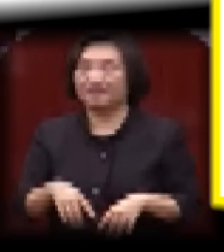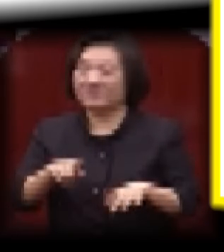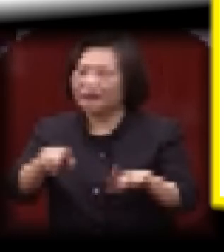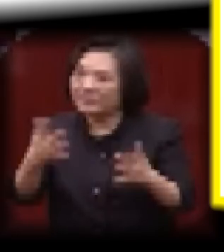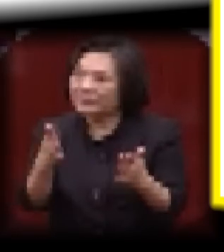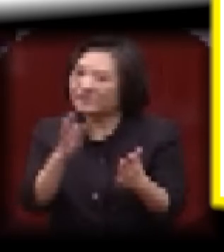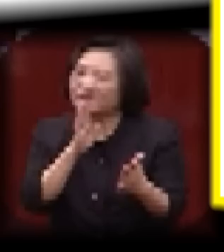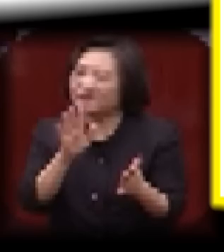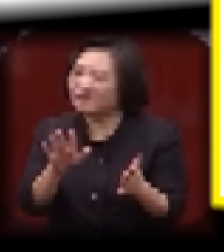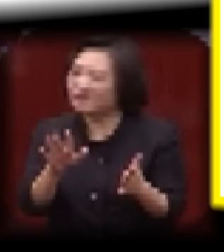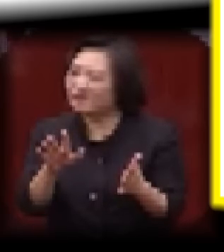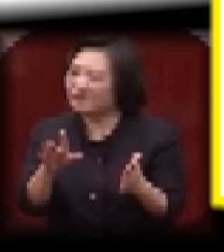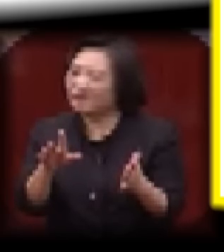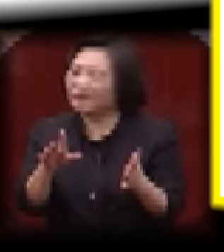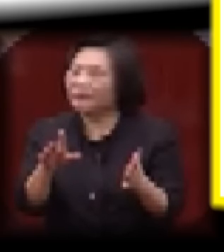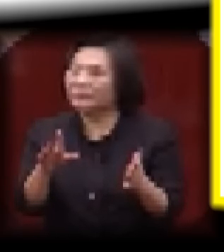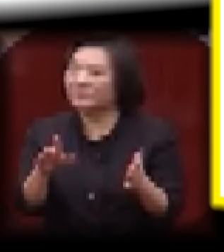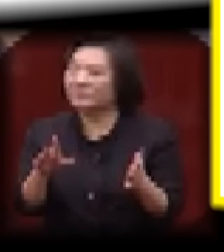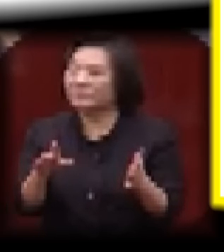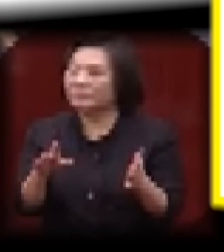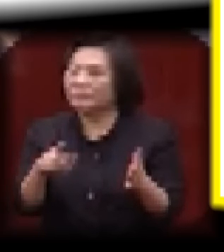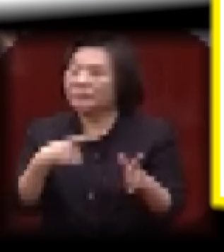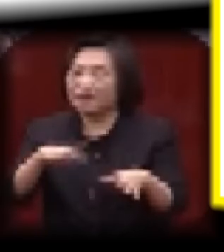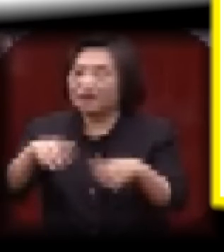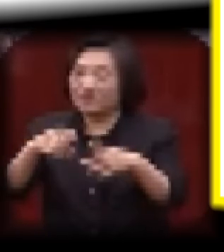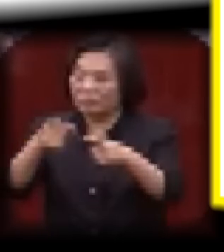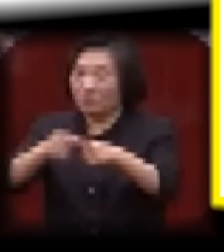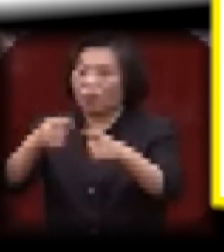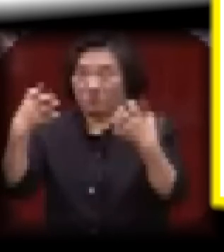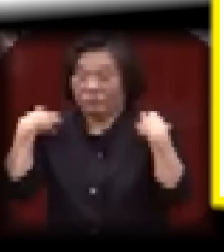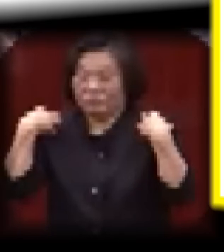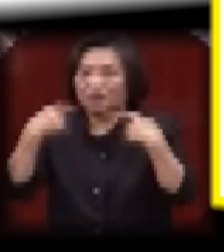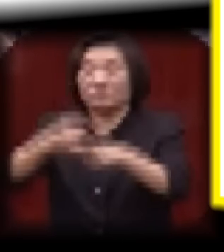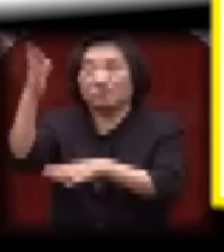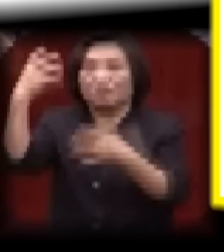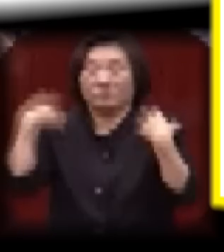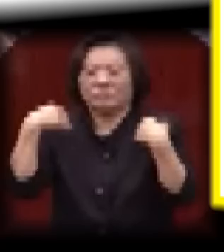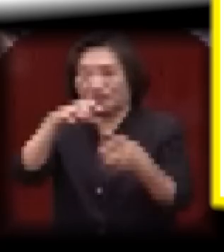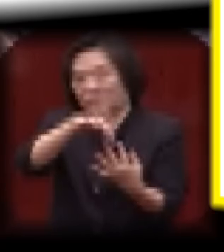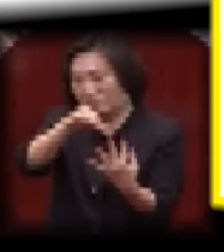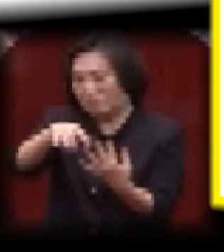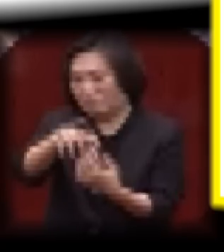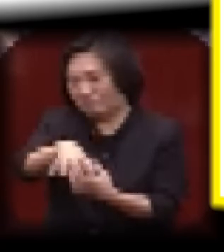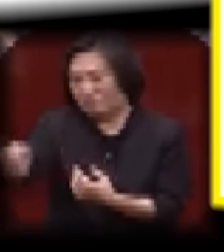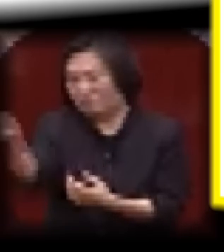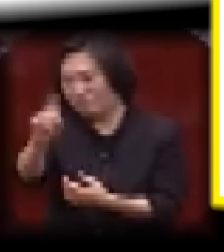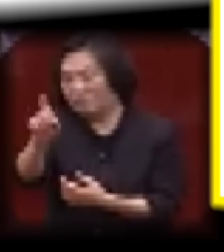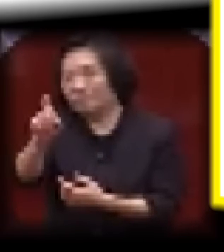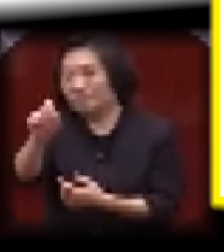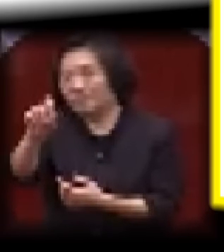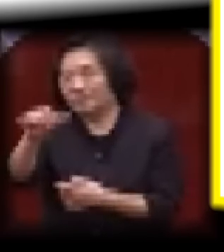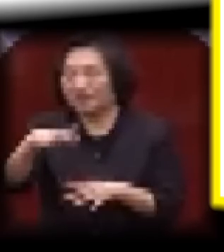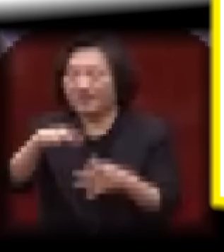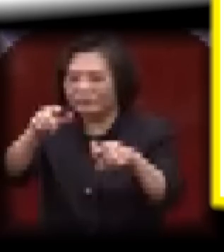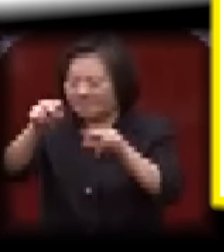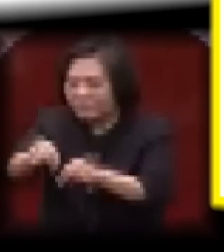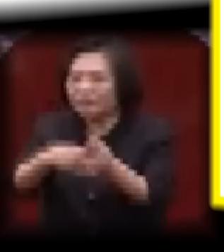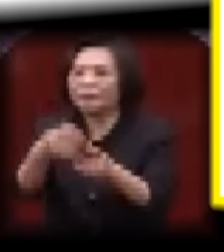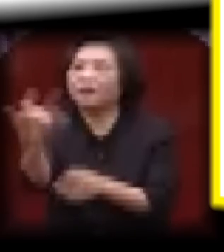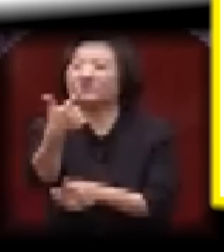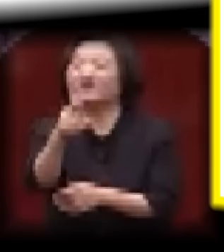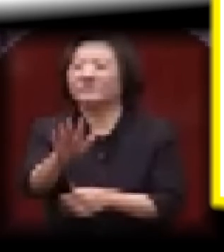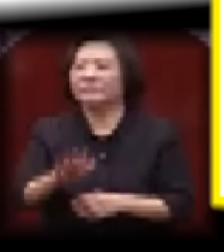大概655公顷。另外公办都更我们有选了15个地方，目前签约6案。原则上是